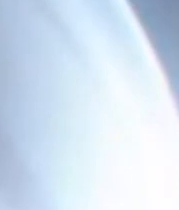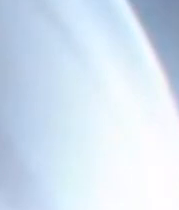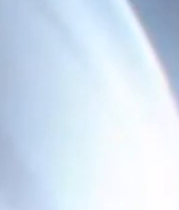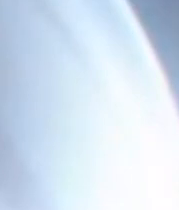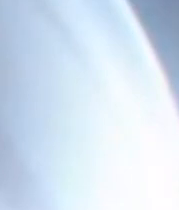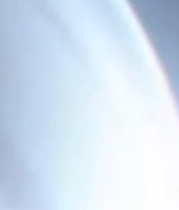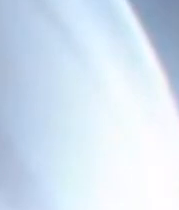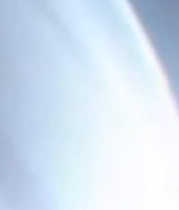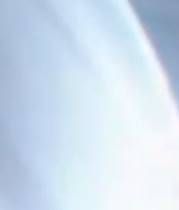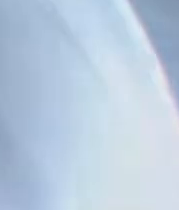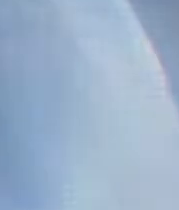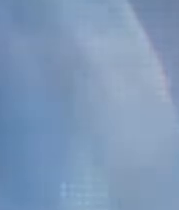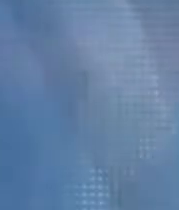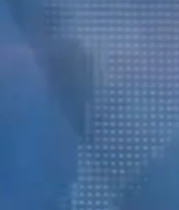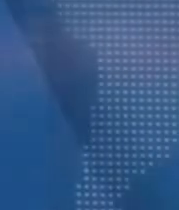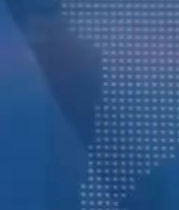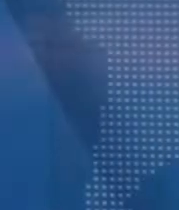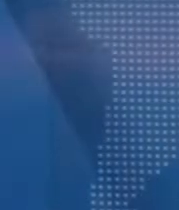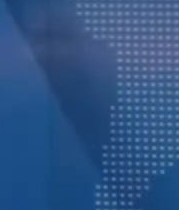we